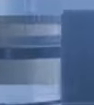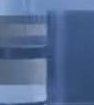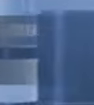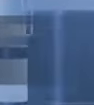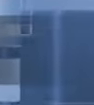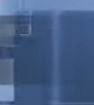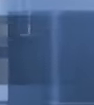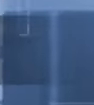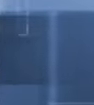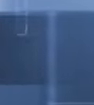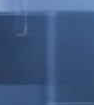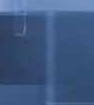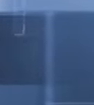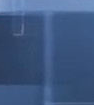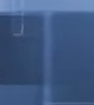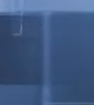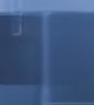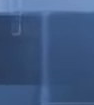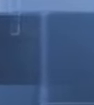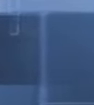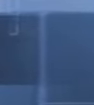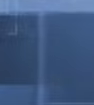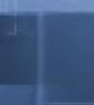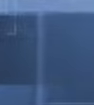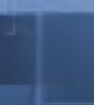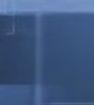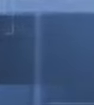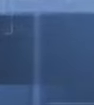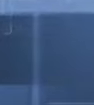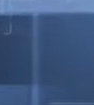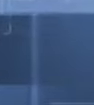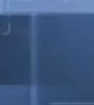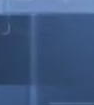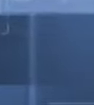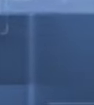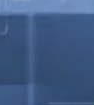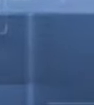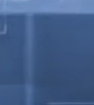ясная погода, днем плюс 34, ночью 24 градуса выше 0.